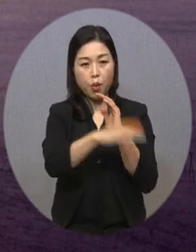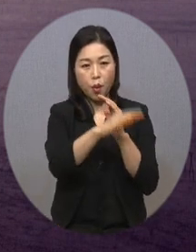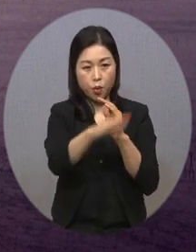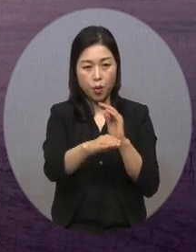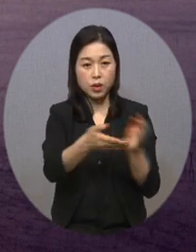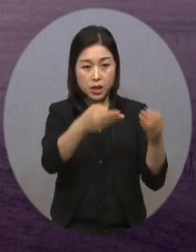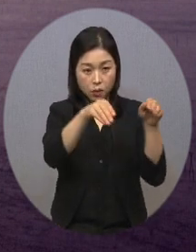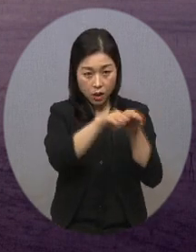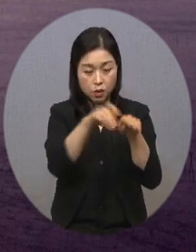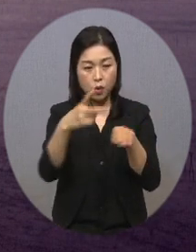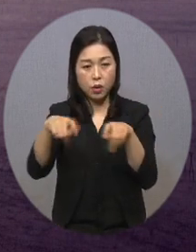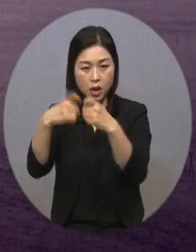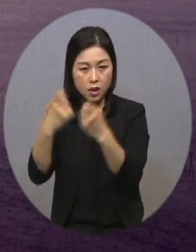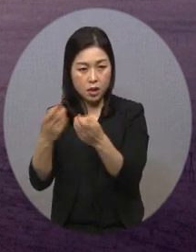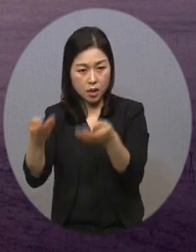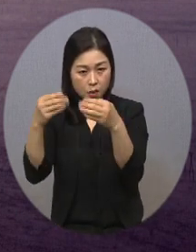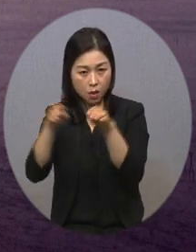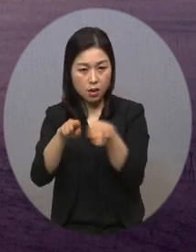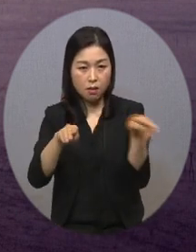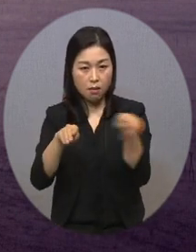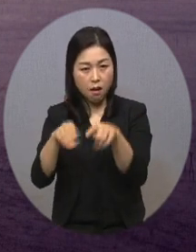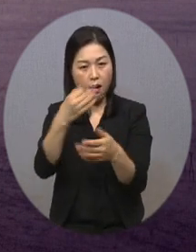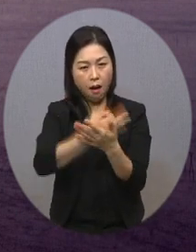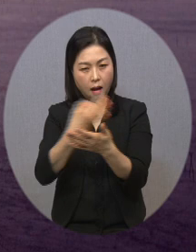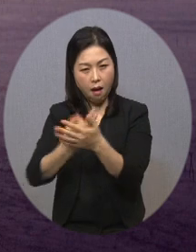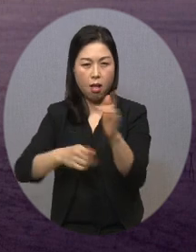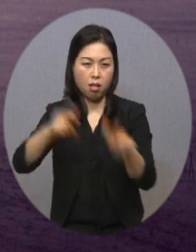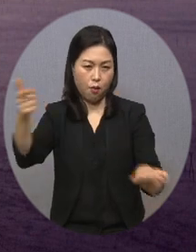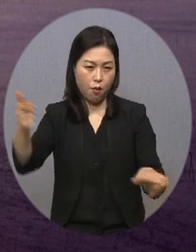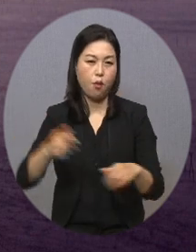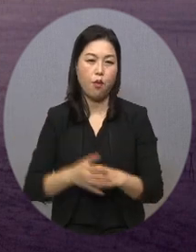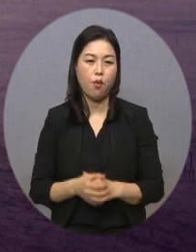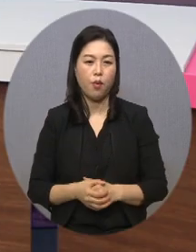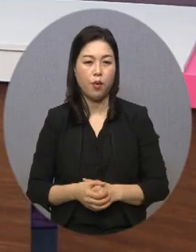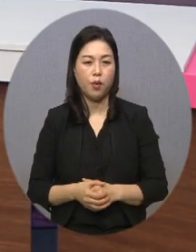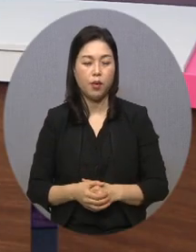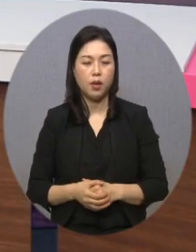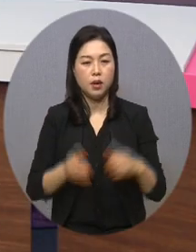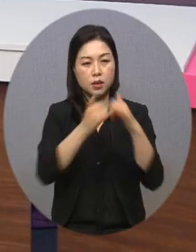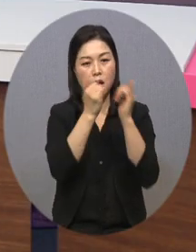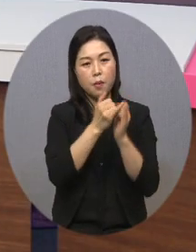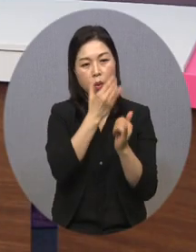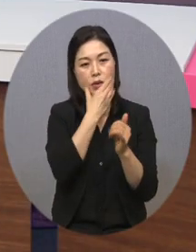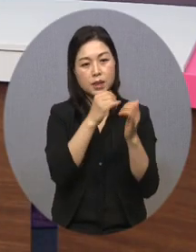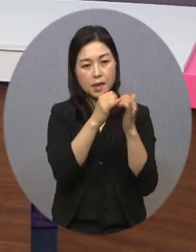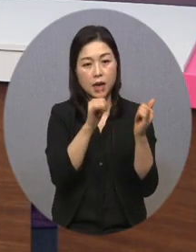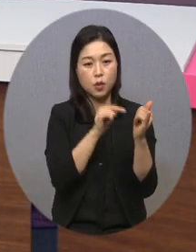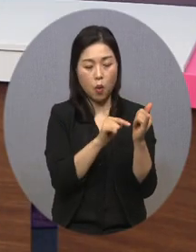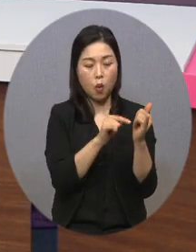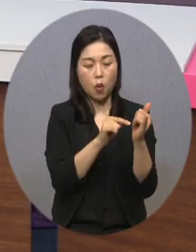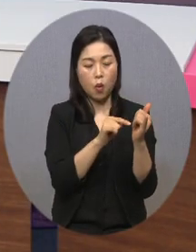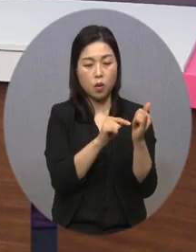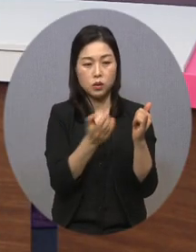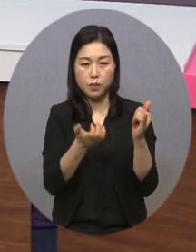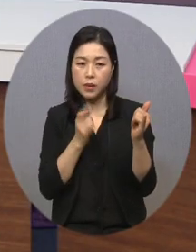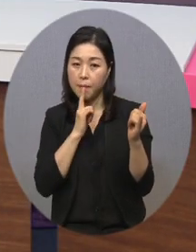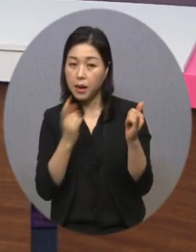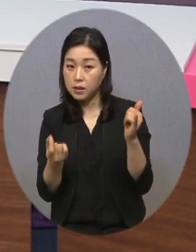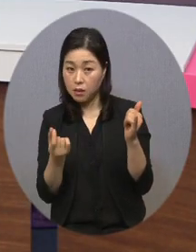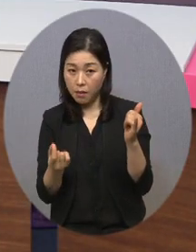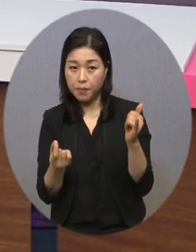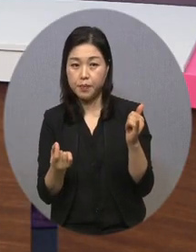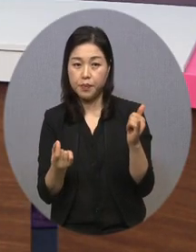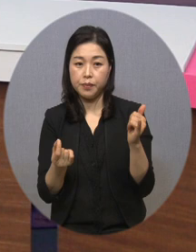기관과 민간의 기관이 임금 격차가 틀리고 또 사회복지사의 경우에도 좀 전에 말씀드린